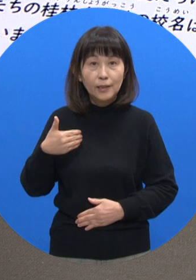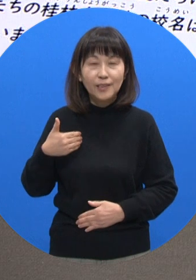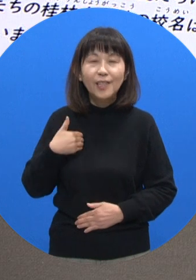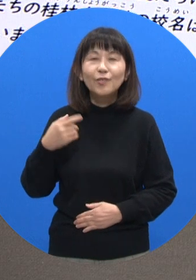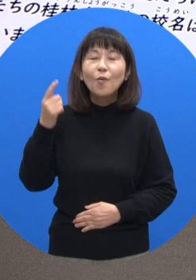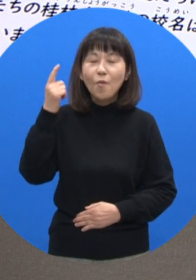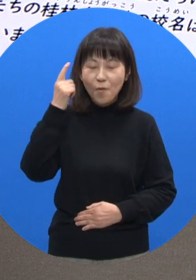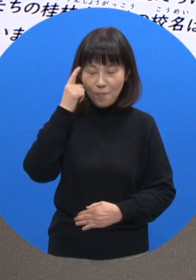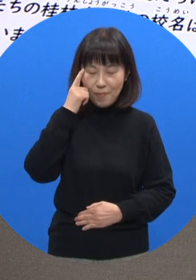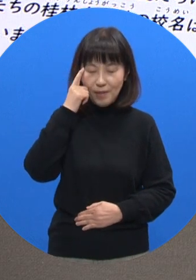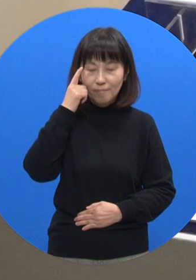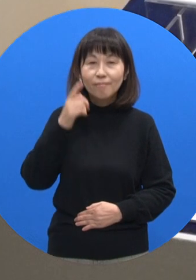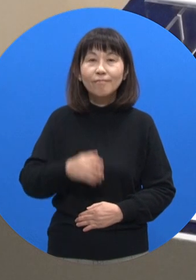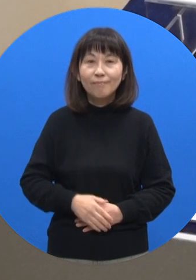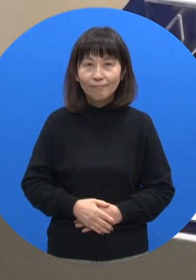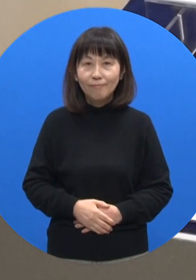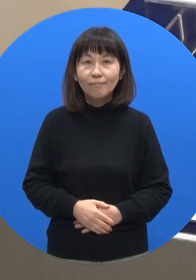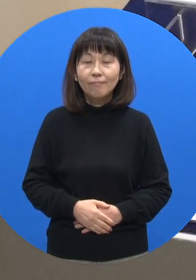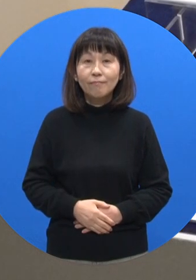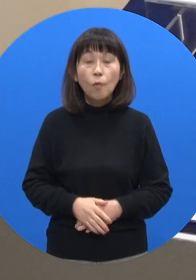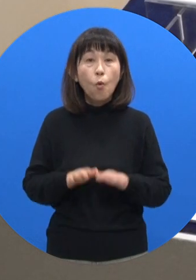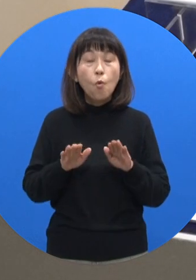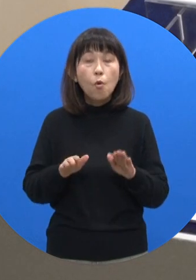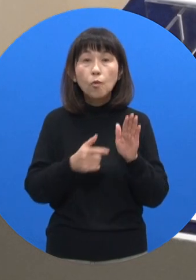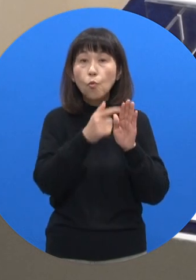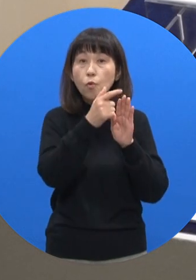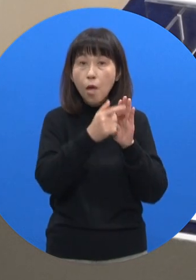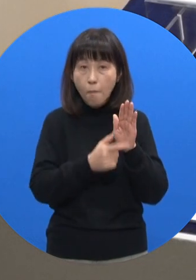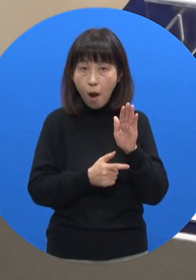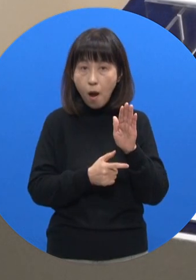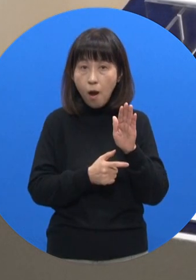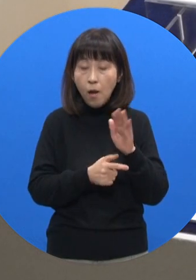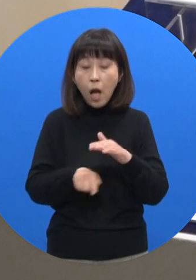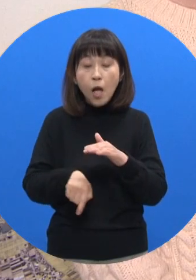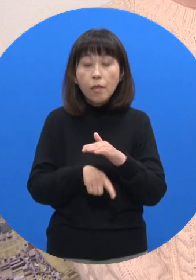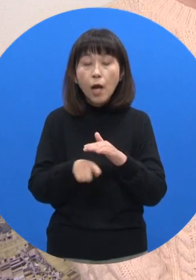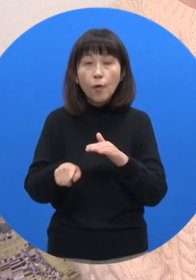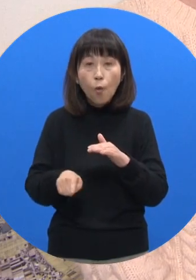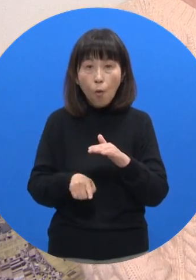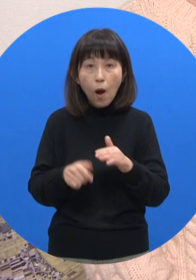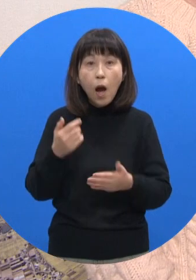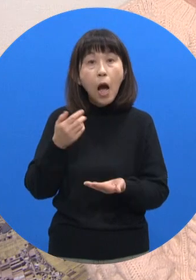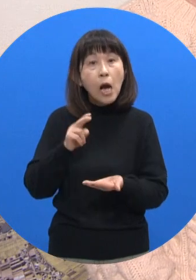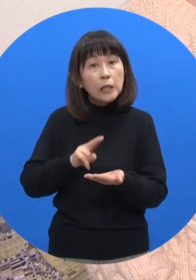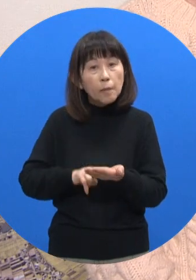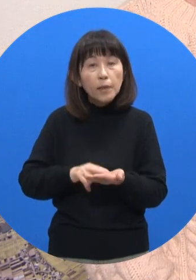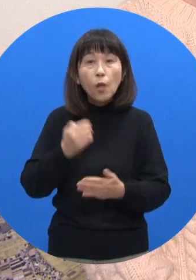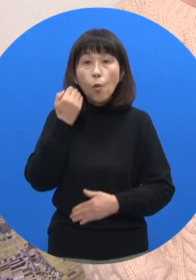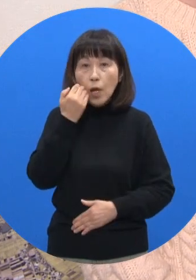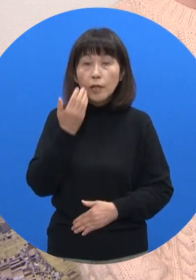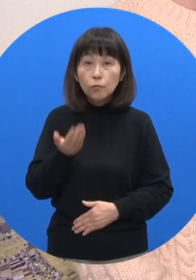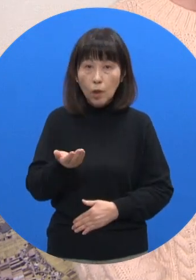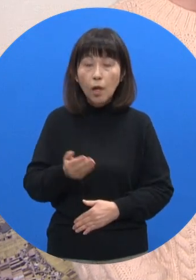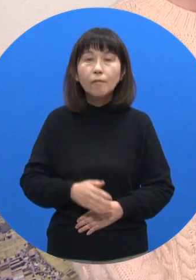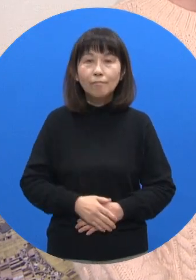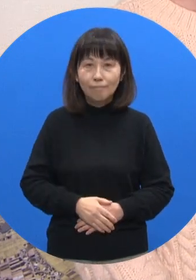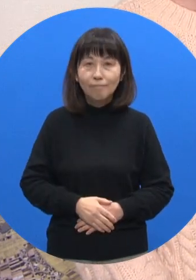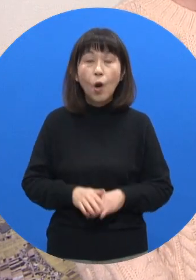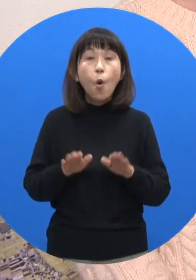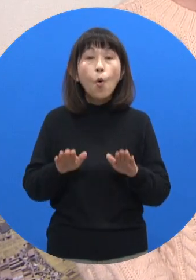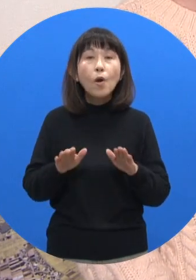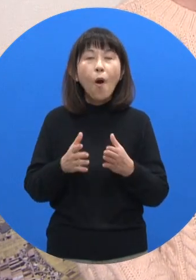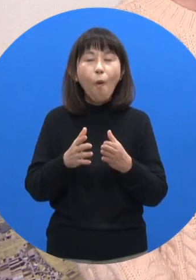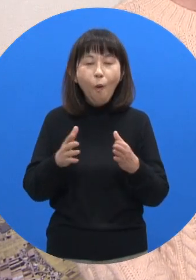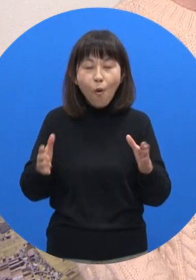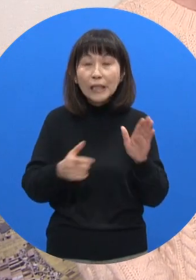表すことができているかなと思います。 今回のテーマとか展示の内容っていうのは誰が決めるんですか？ はい、今回ですね、一応